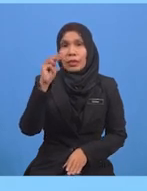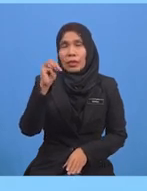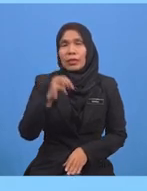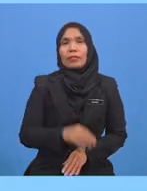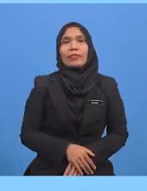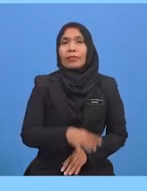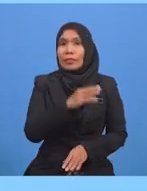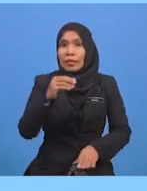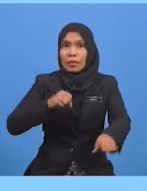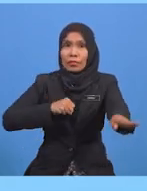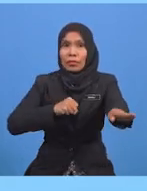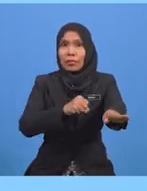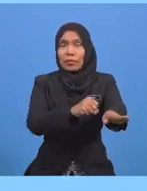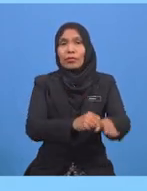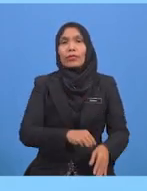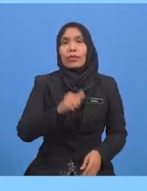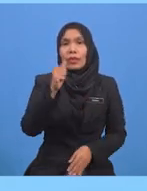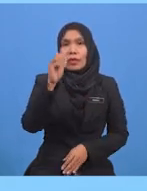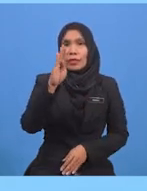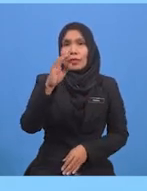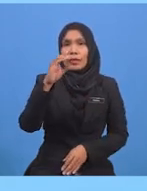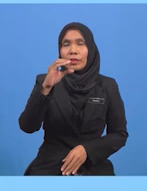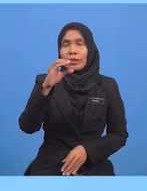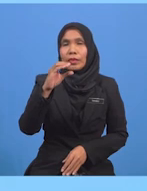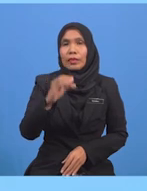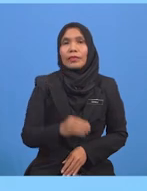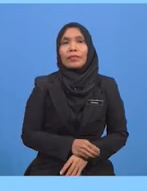dan sudut ABC ialah